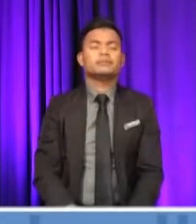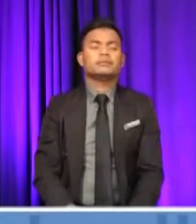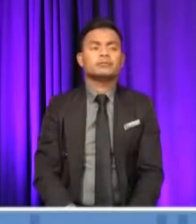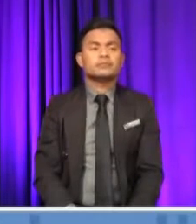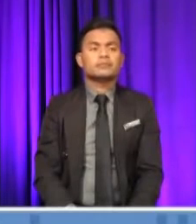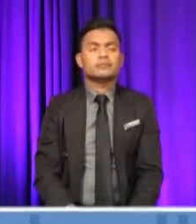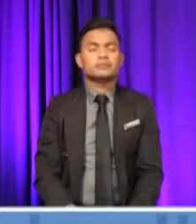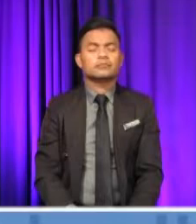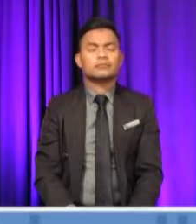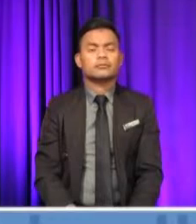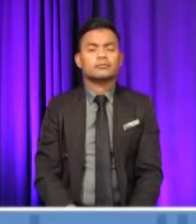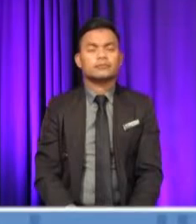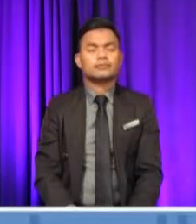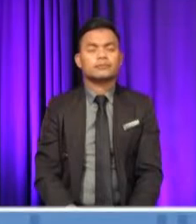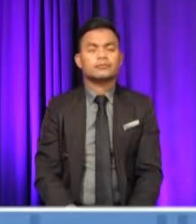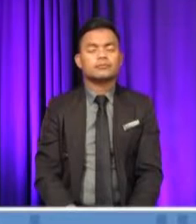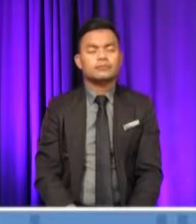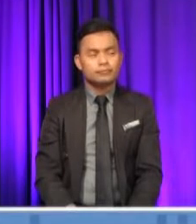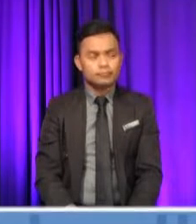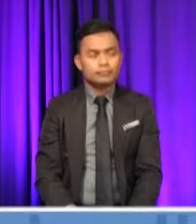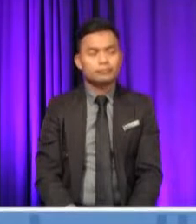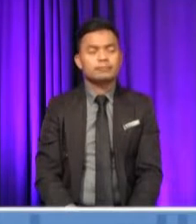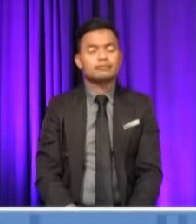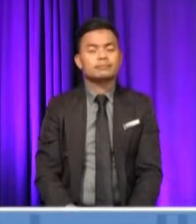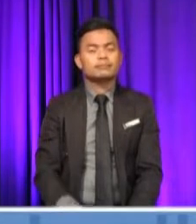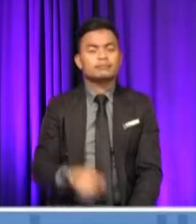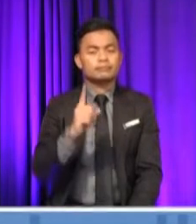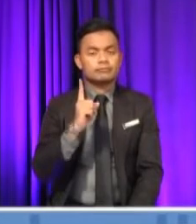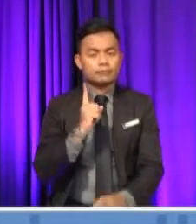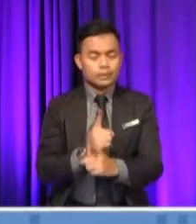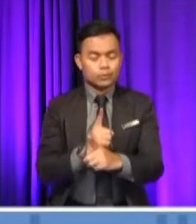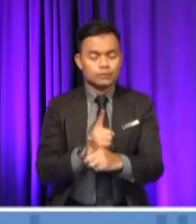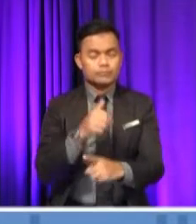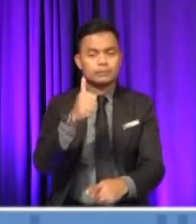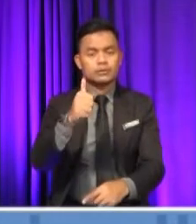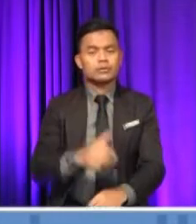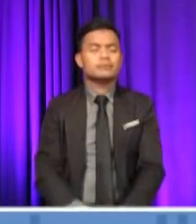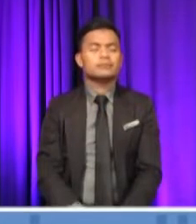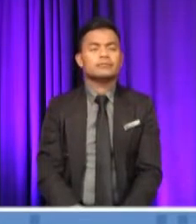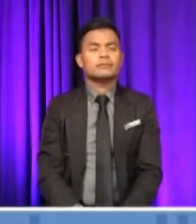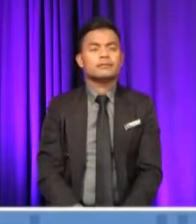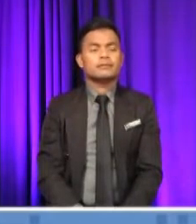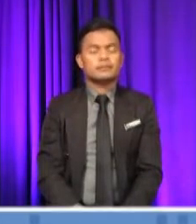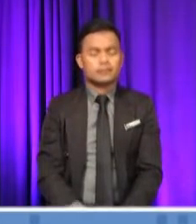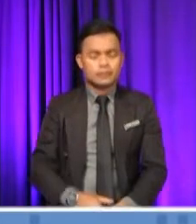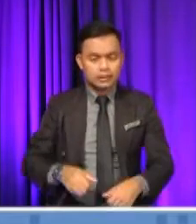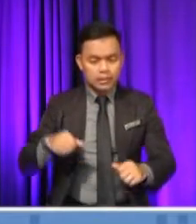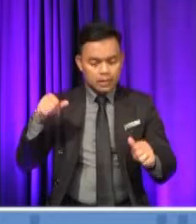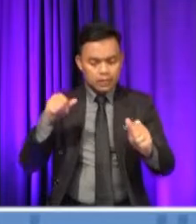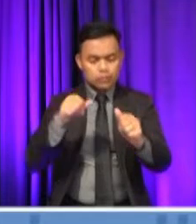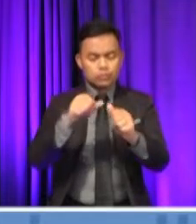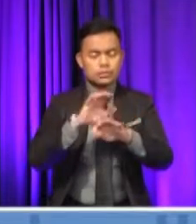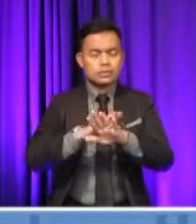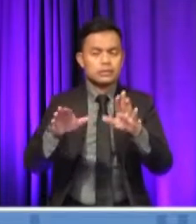lihat jawapannya. Okey, Terbaik, betul, Amsyar. bagus. Okey. Yang ketiga, arus tidak mengalir apabila punat